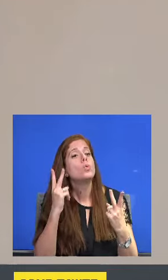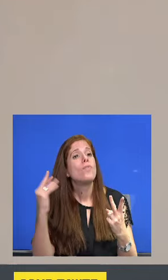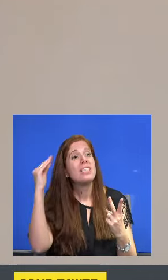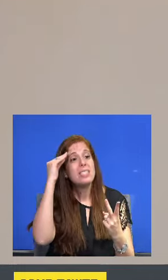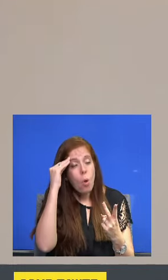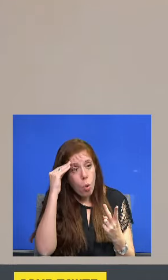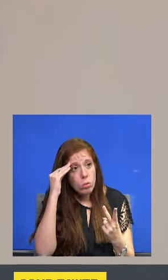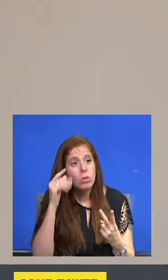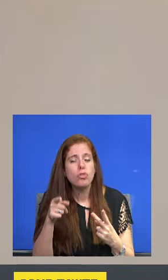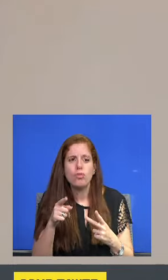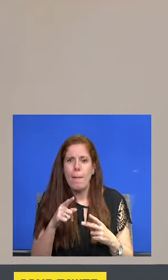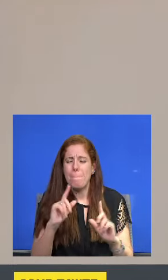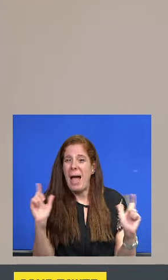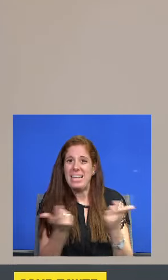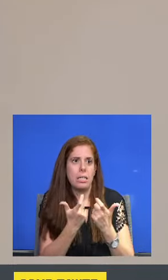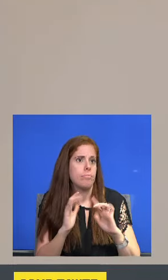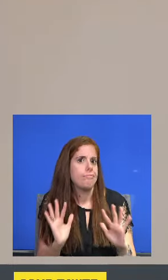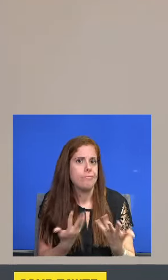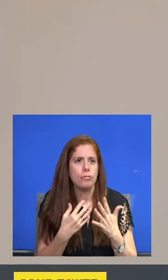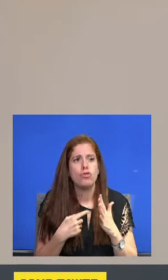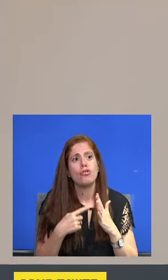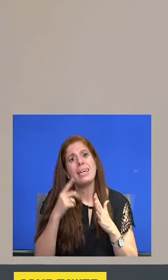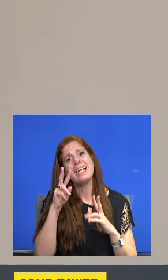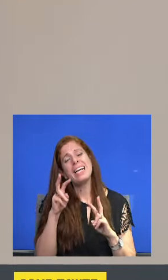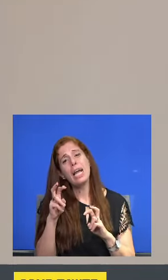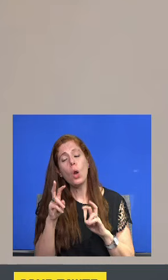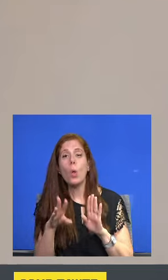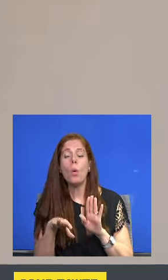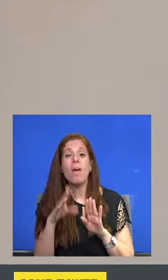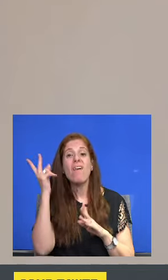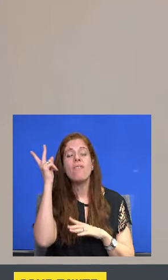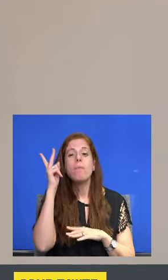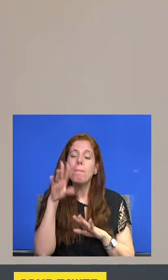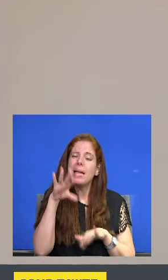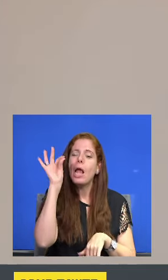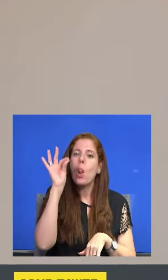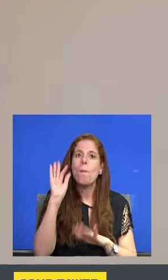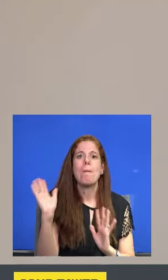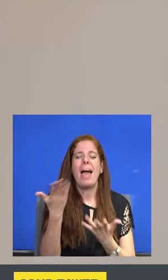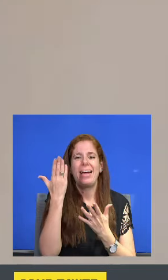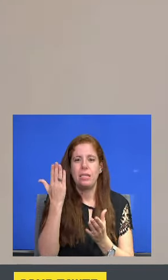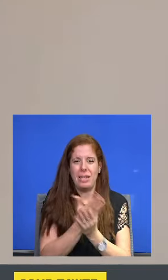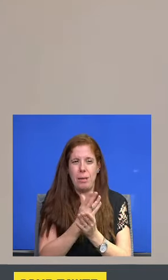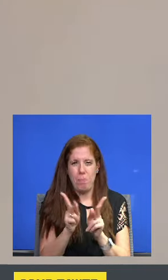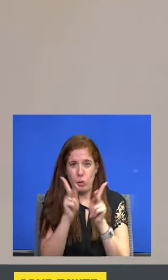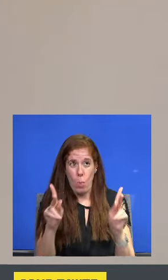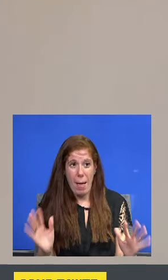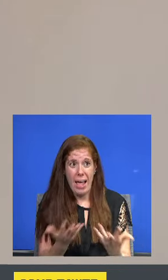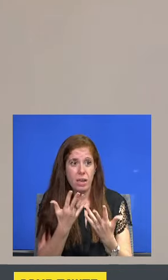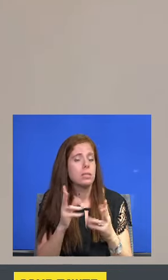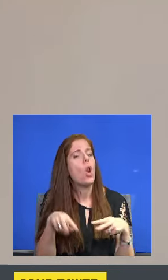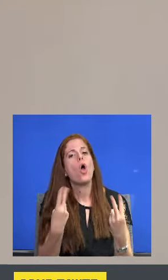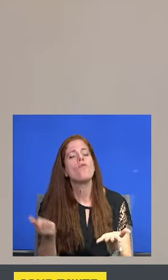שמעצרי בזק שמדגימים לכאורה פענוחים מהירים של תיקים לא יכול לבוא על חשבון איסוף ממשי של